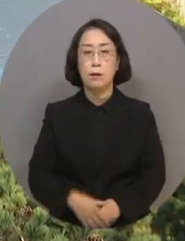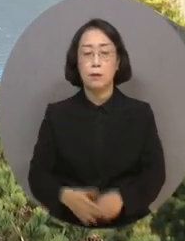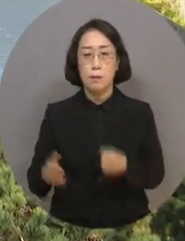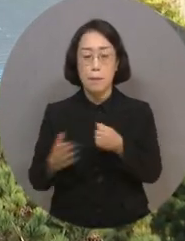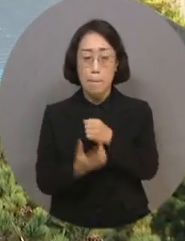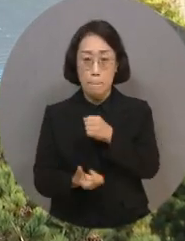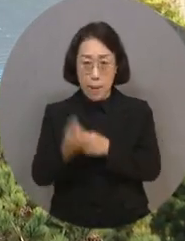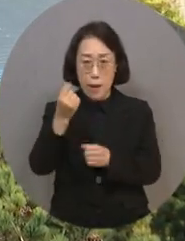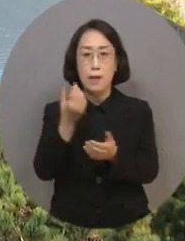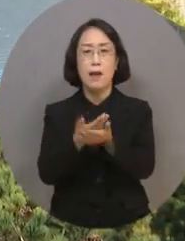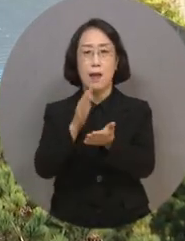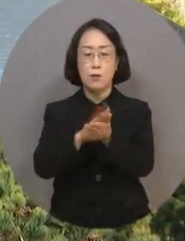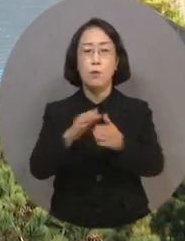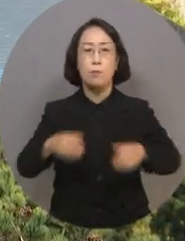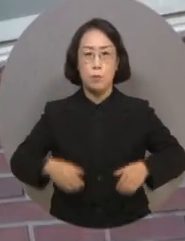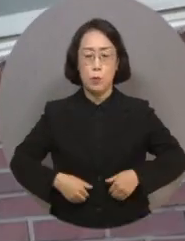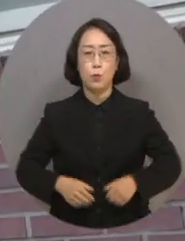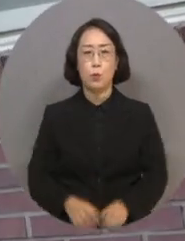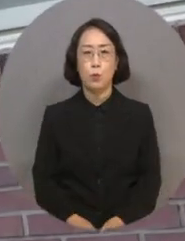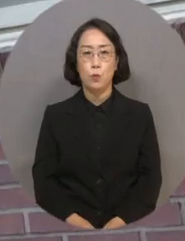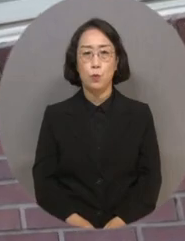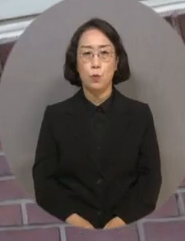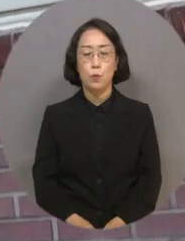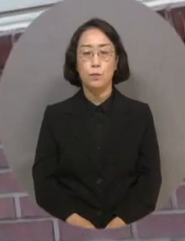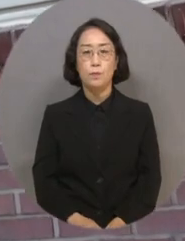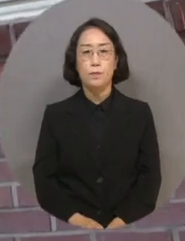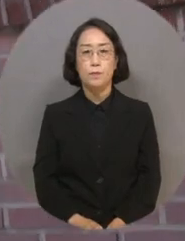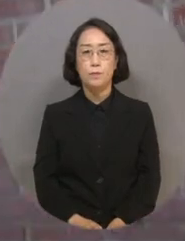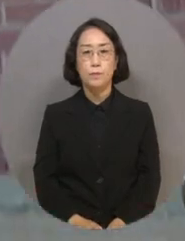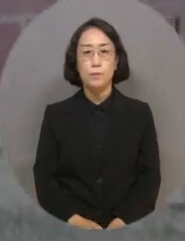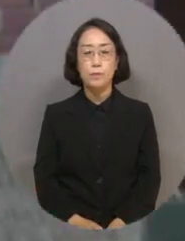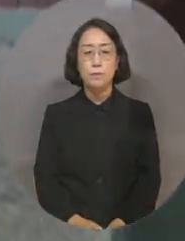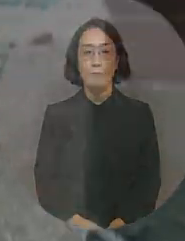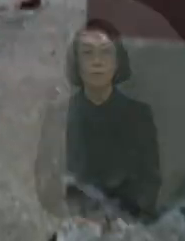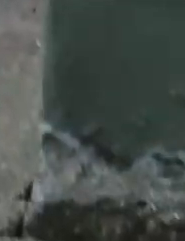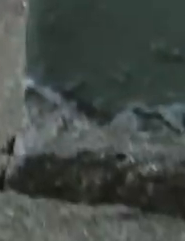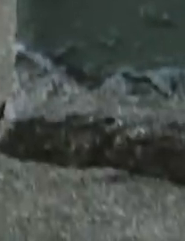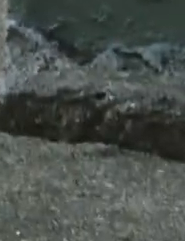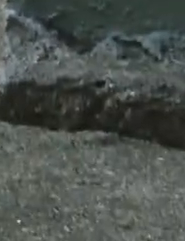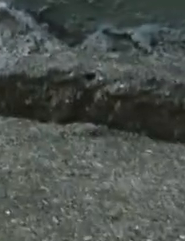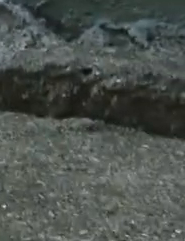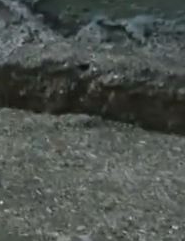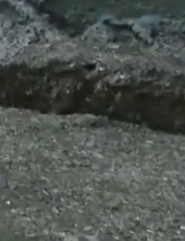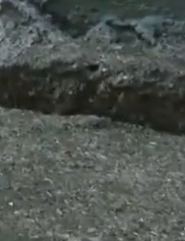빠른 개선이 필요한 시점입니다 복지 T 뉴스 유정입니다